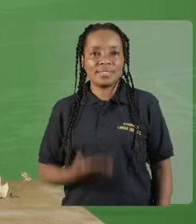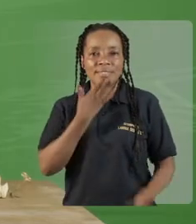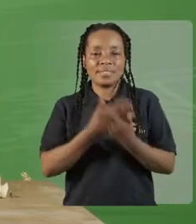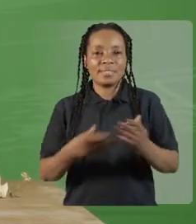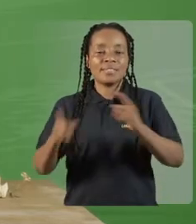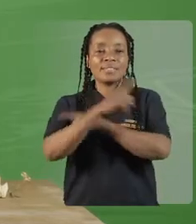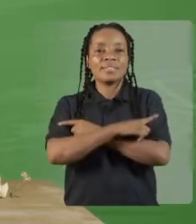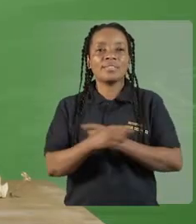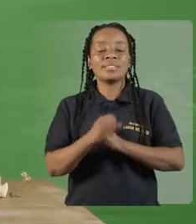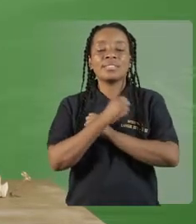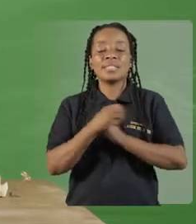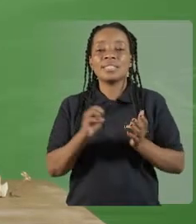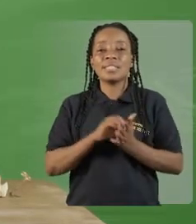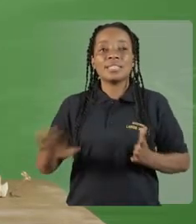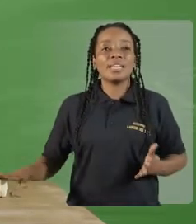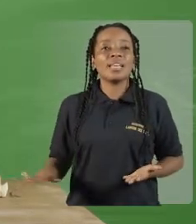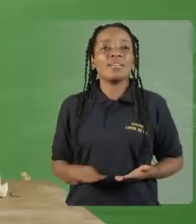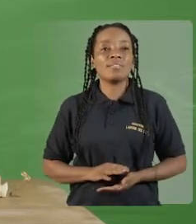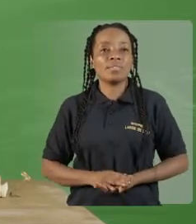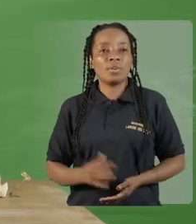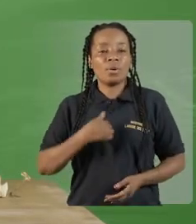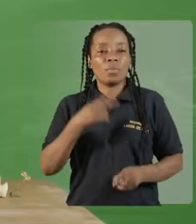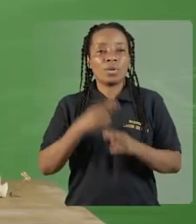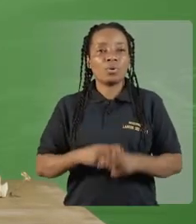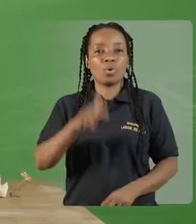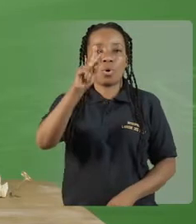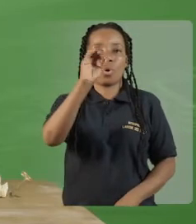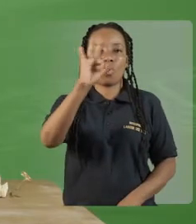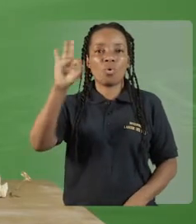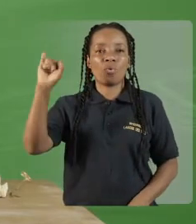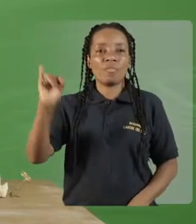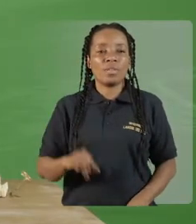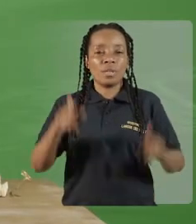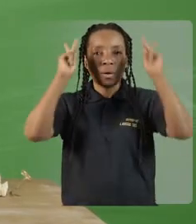Bonjour chers élèves, je suis Kofi, professeur de physique chimie.